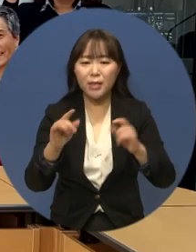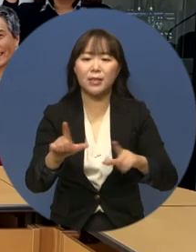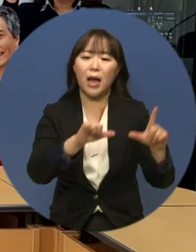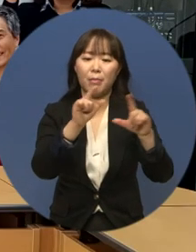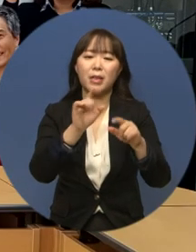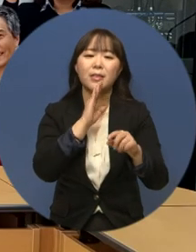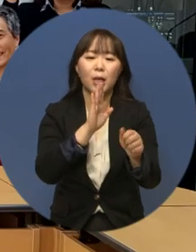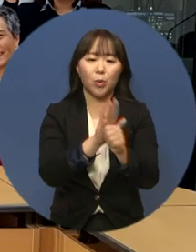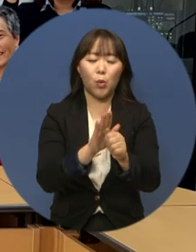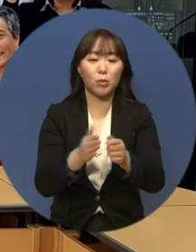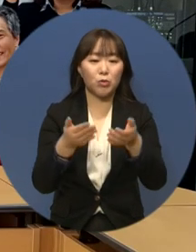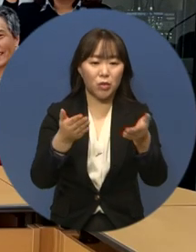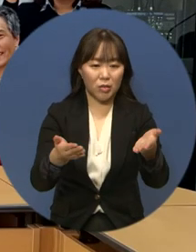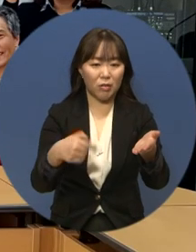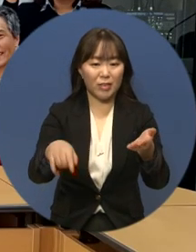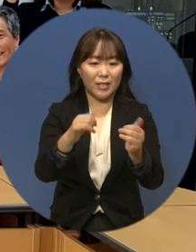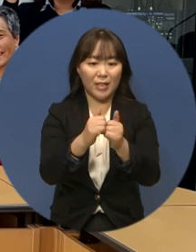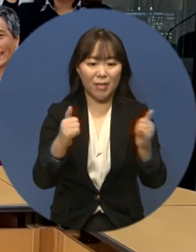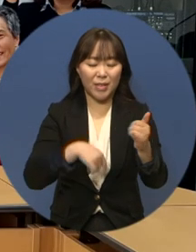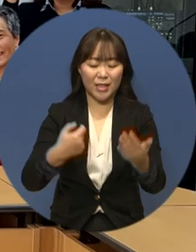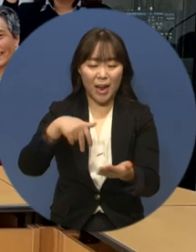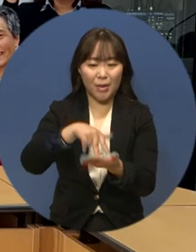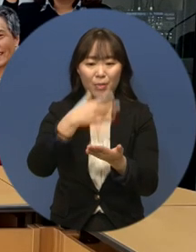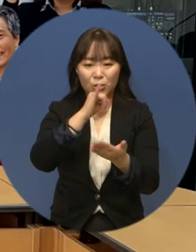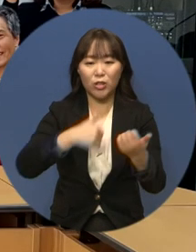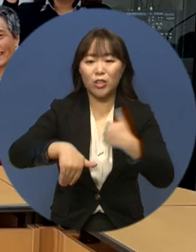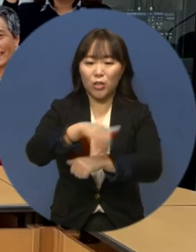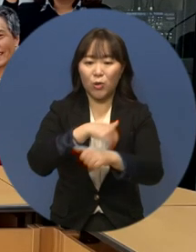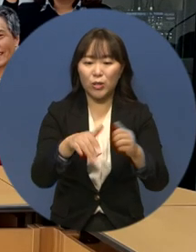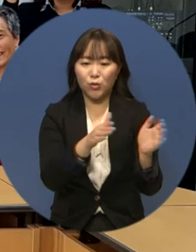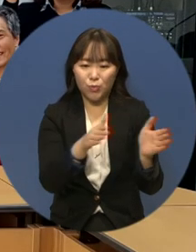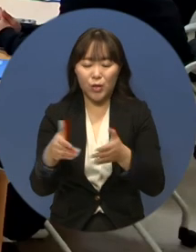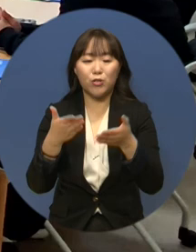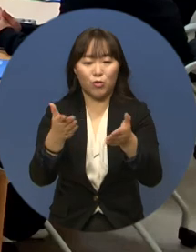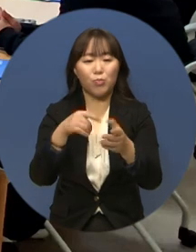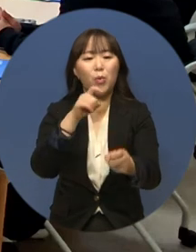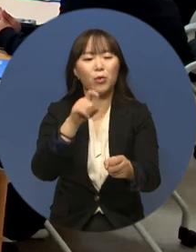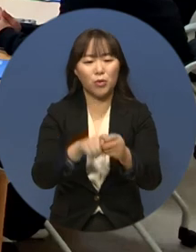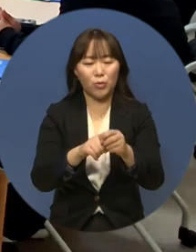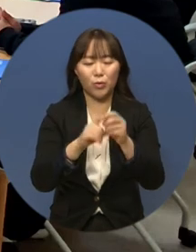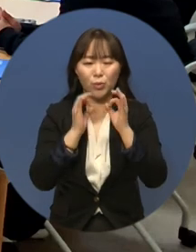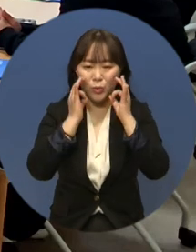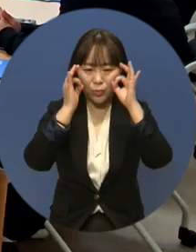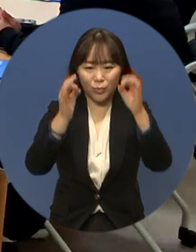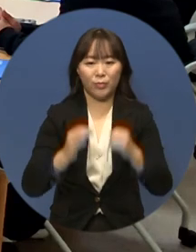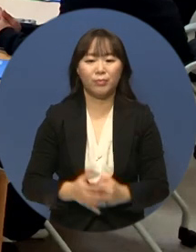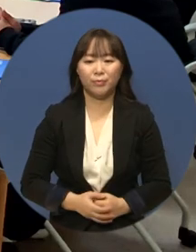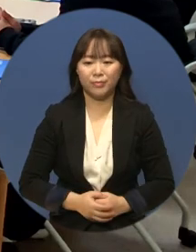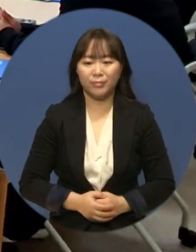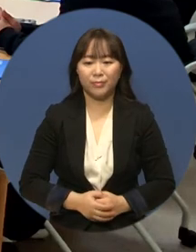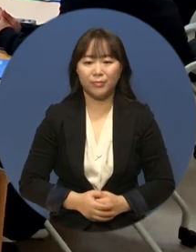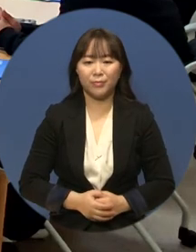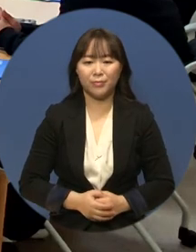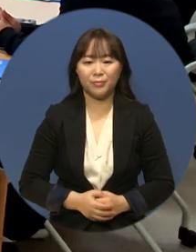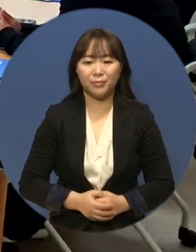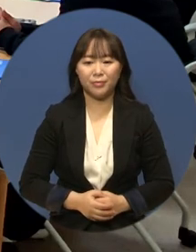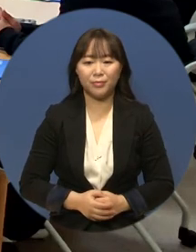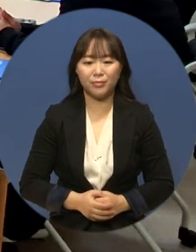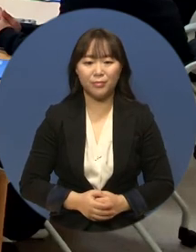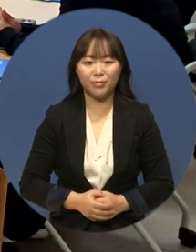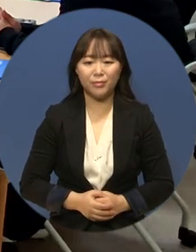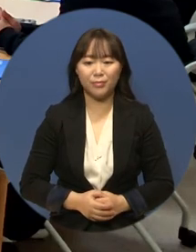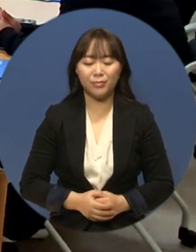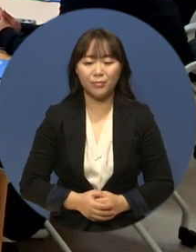실질적인 도움을 주어 그들이 자립할 수 있는 여건을 만들어주기 위해 노력하고 있습니다. 복지TV